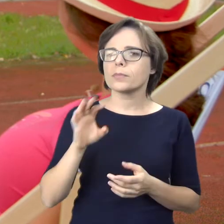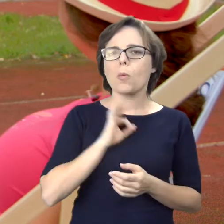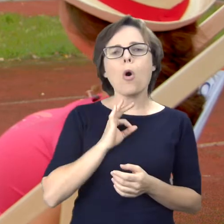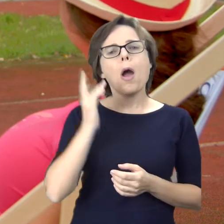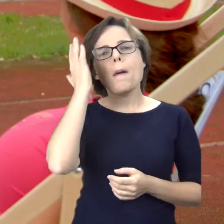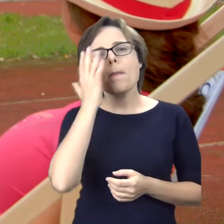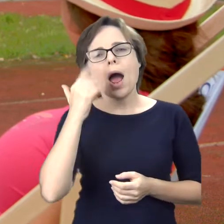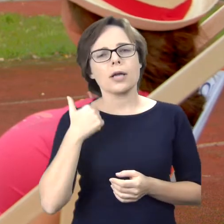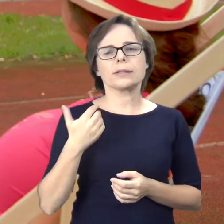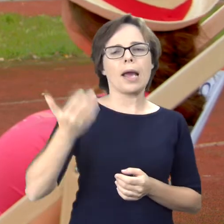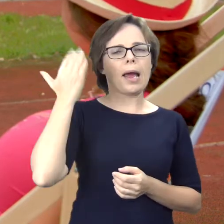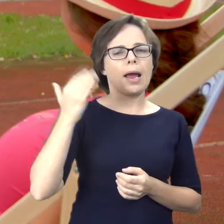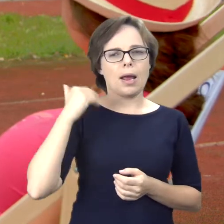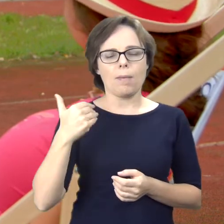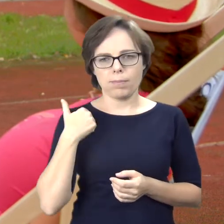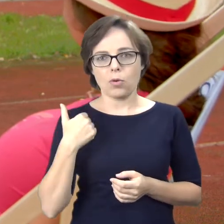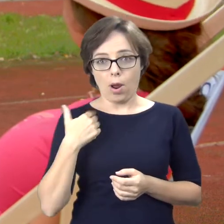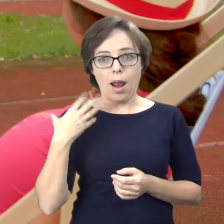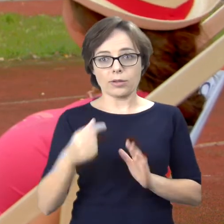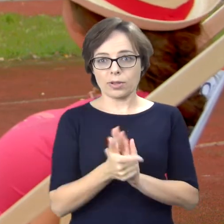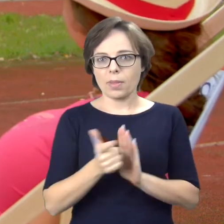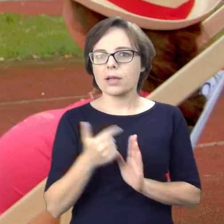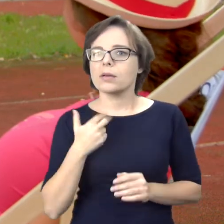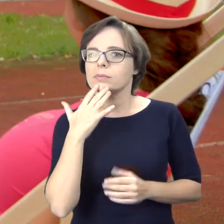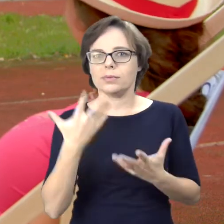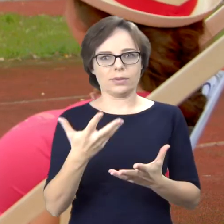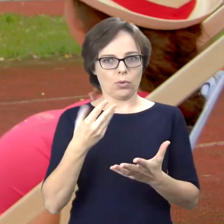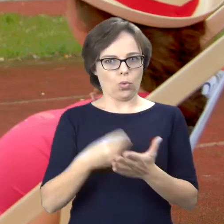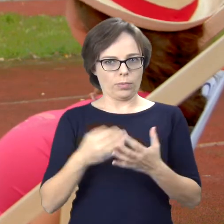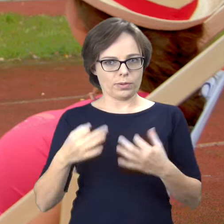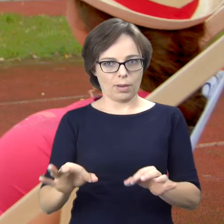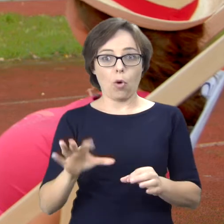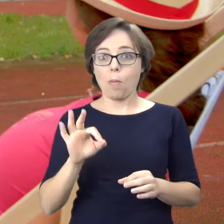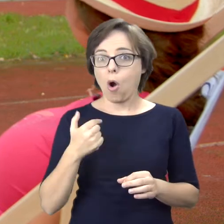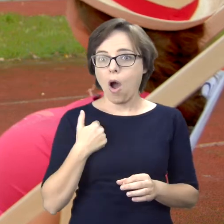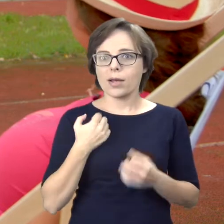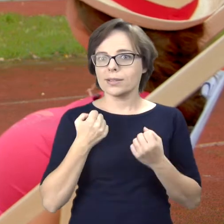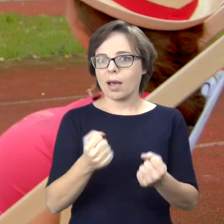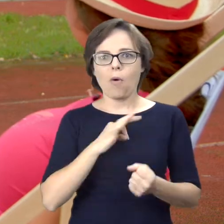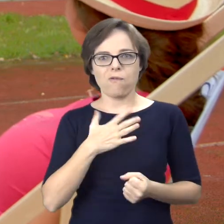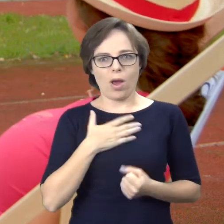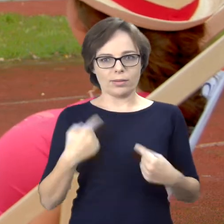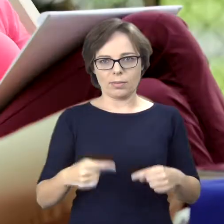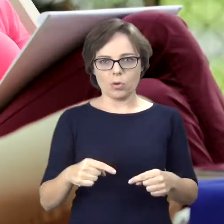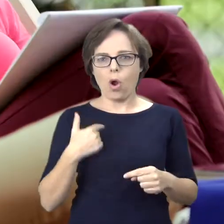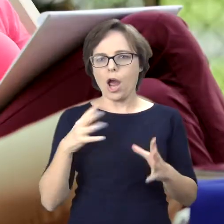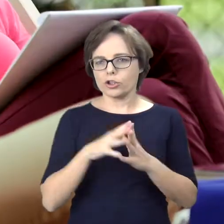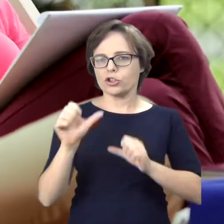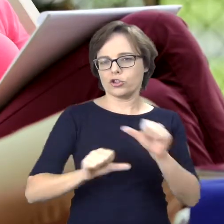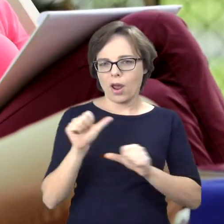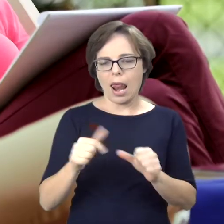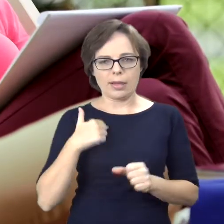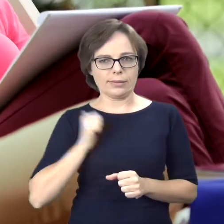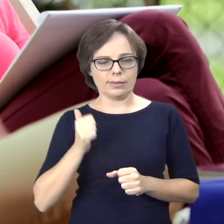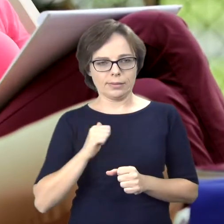takim od zawsze, jak już kumple robili prawo jazdy, mając lat 17, to był samochód, bo ja nigdy samochodu własnego nie miałem i przyszło mi czekać prawie 10 lat. Pojechałem,